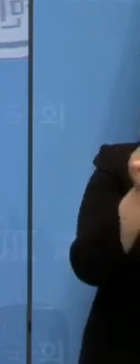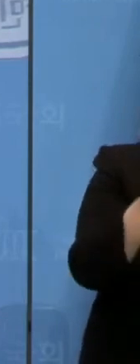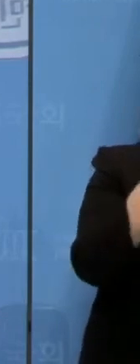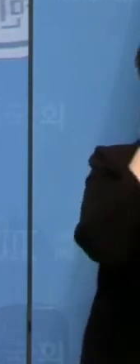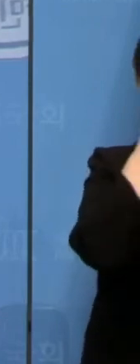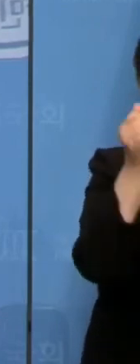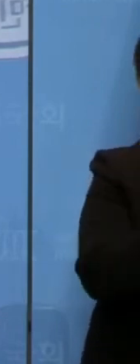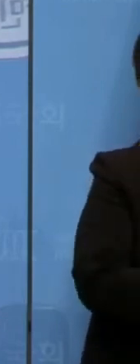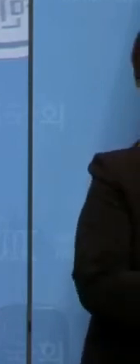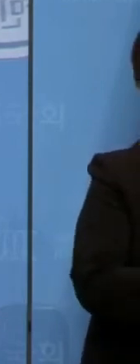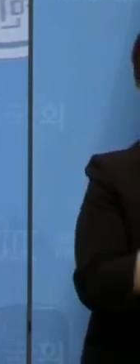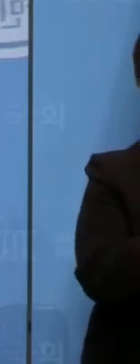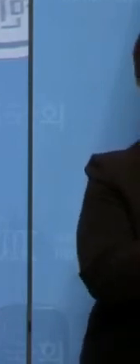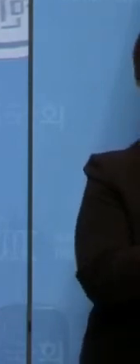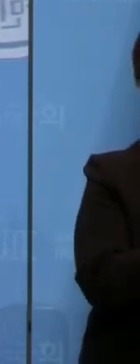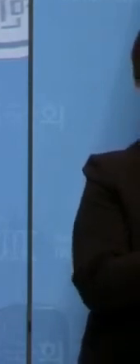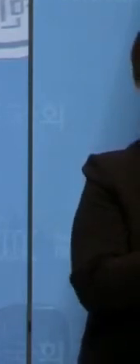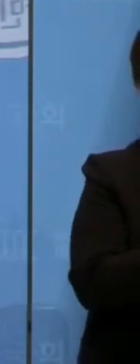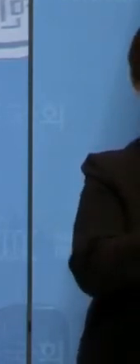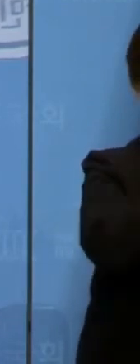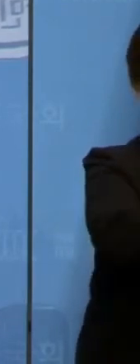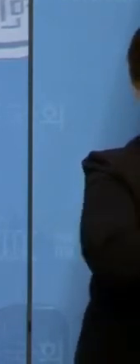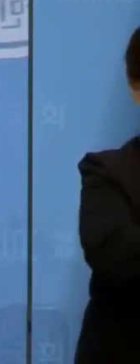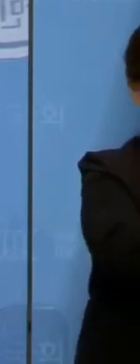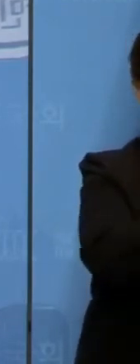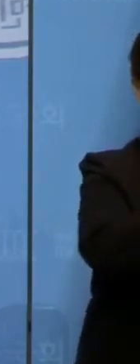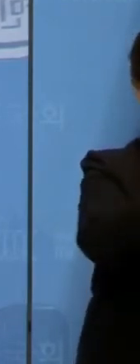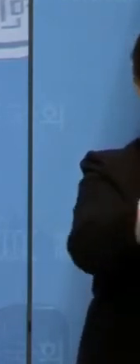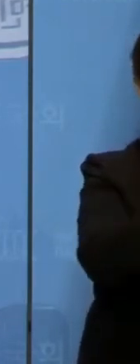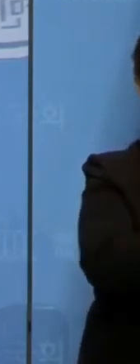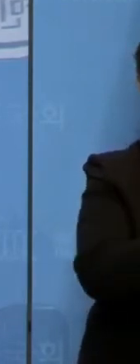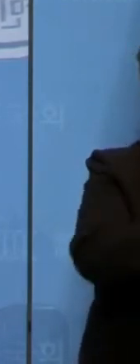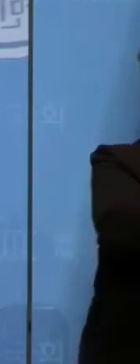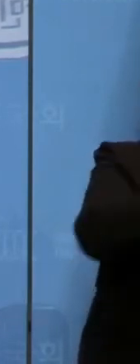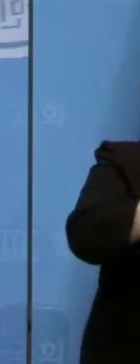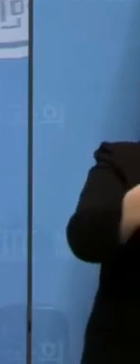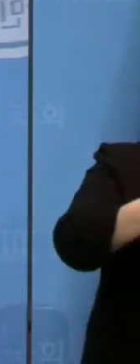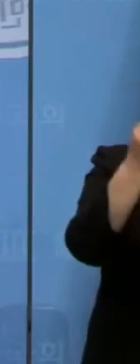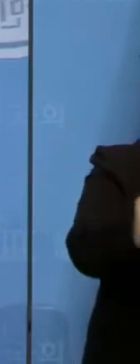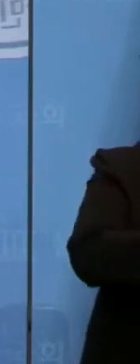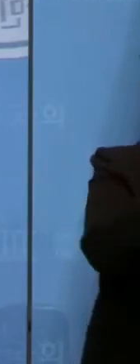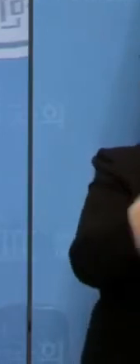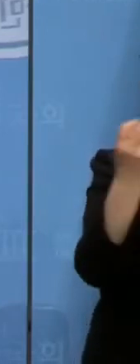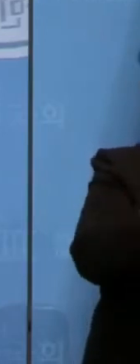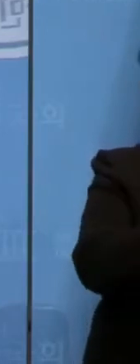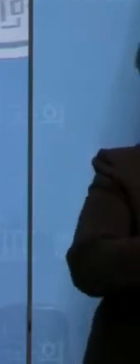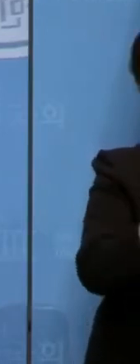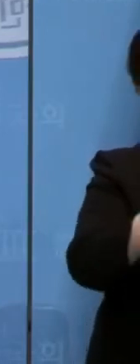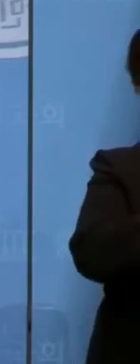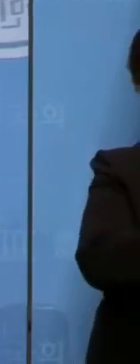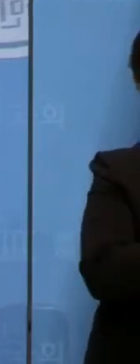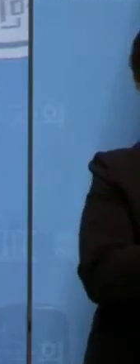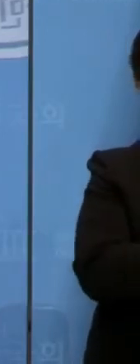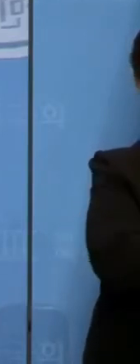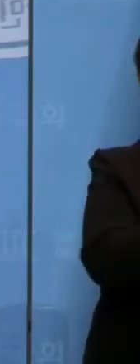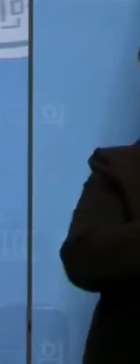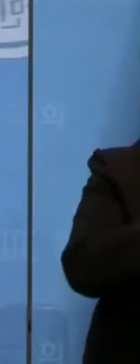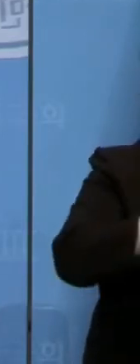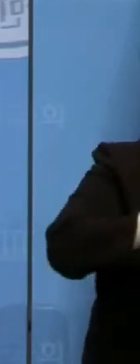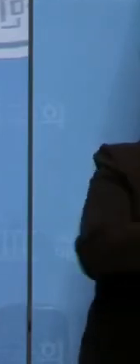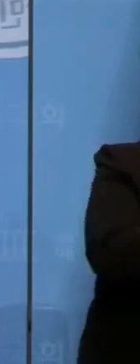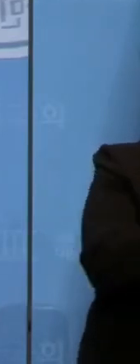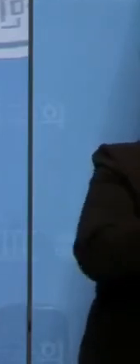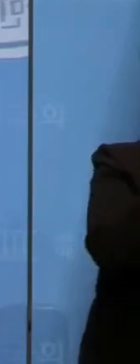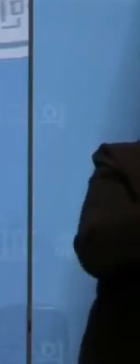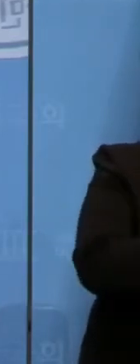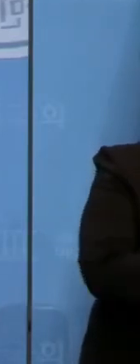실패했습니다. 미묘한 국제관계 속에 각국은 학살을 규탄하는 성명과 낮은 수준의 경제 제재 이상으로 군부를